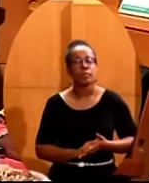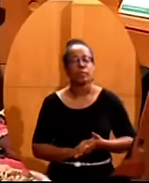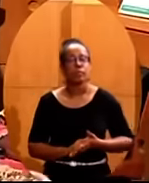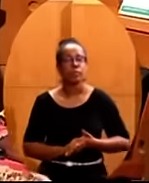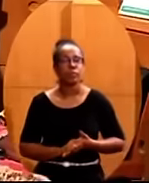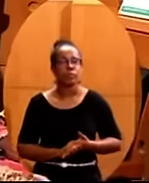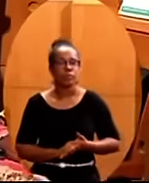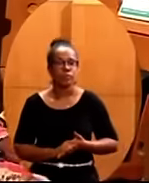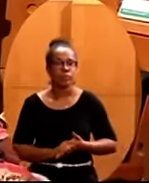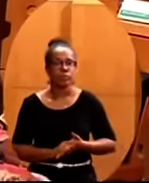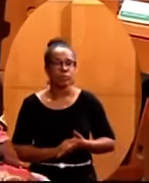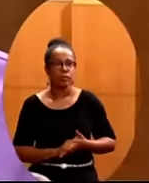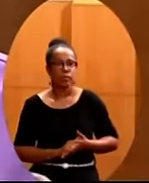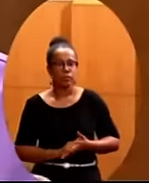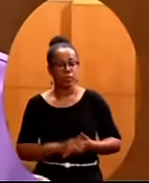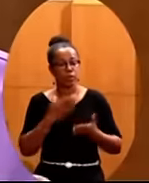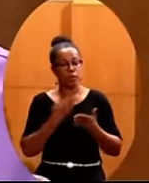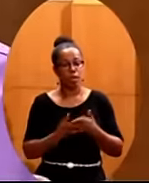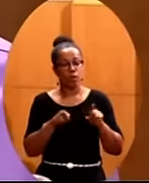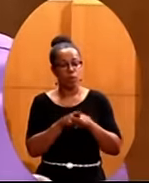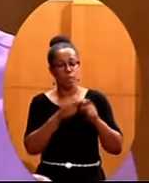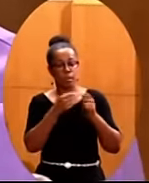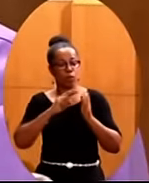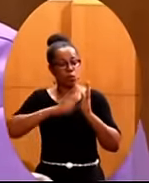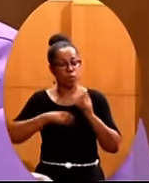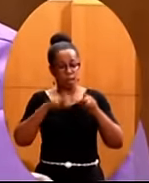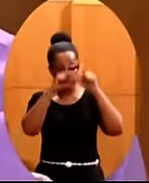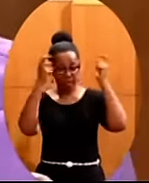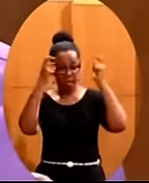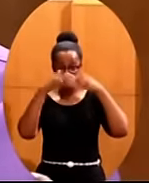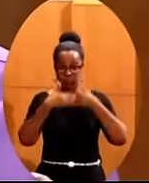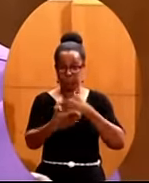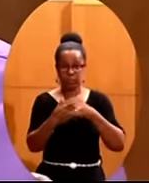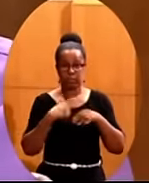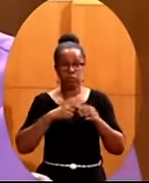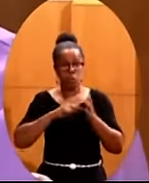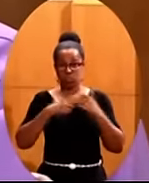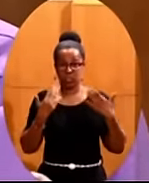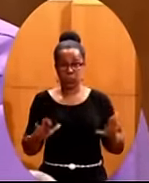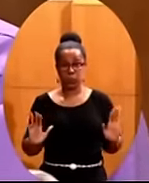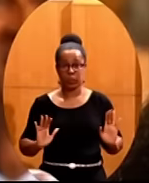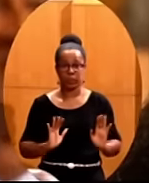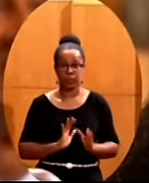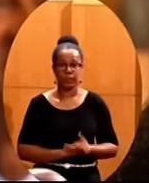mandature c'est un contrat de mandature un. c'est